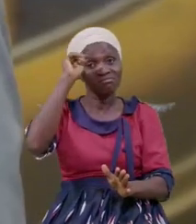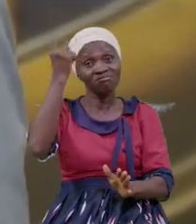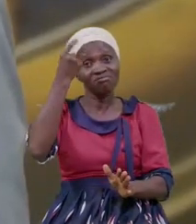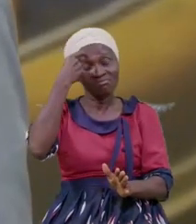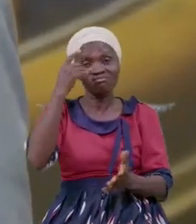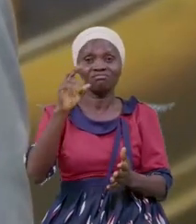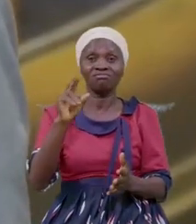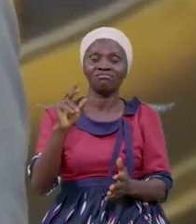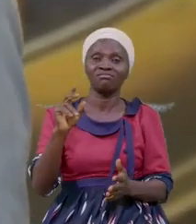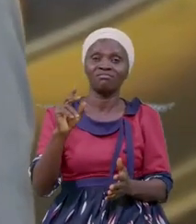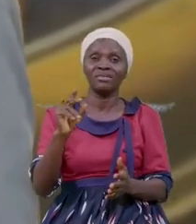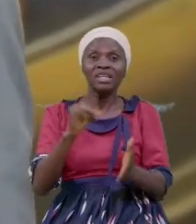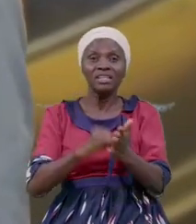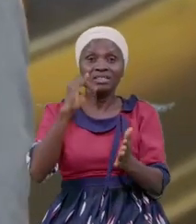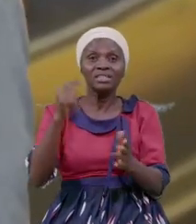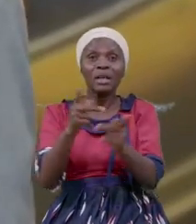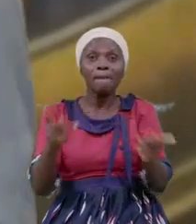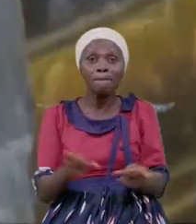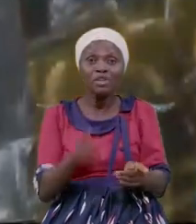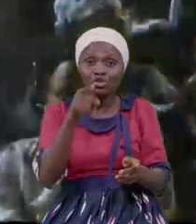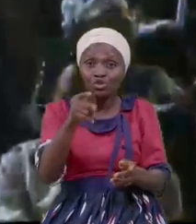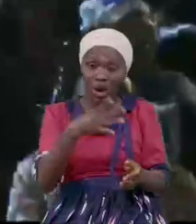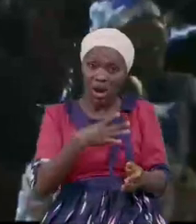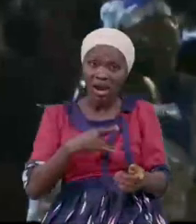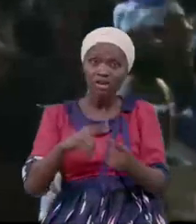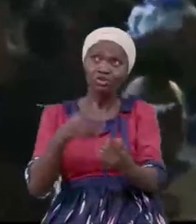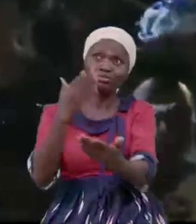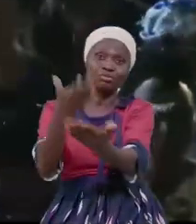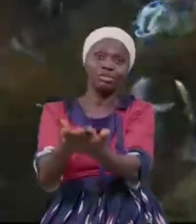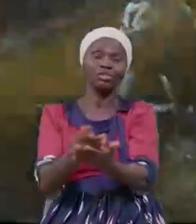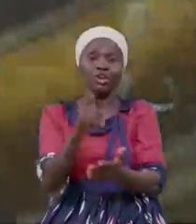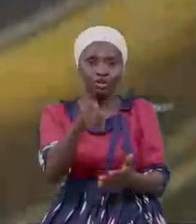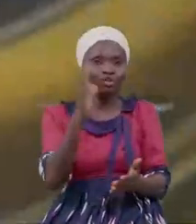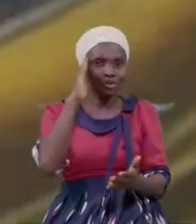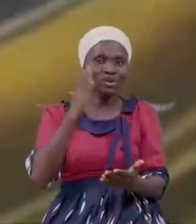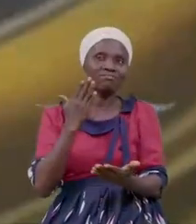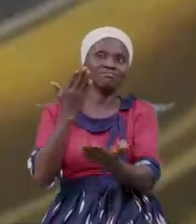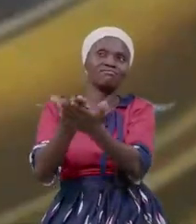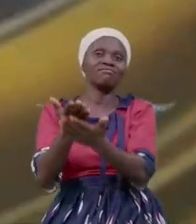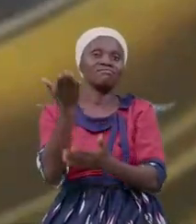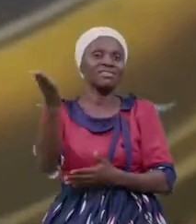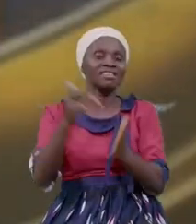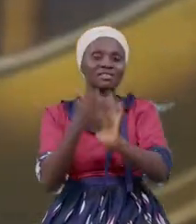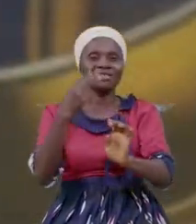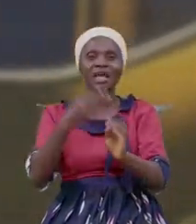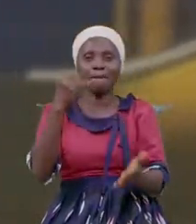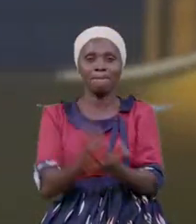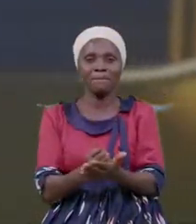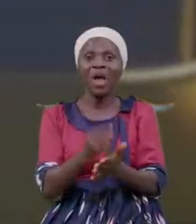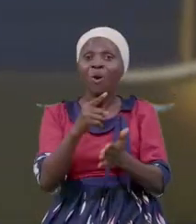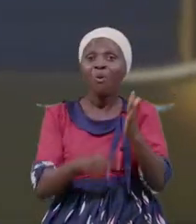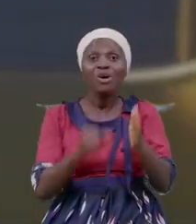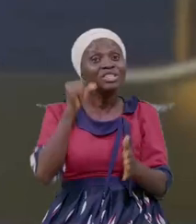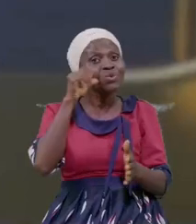gouverneurs si c'est là où tu veux atteindre tu l'atteindras ce que les femmes n'ont pas encore fait dans ta